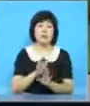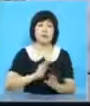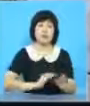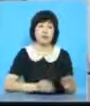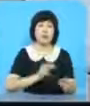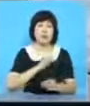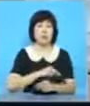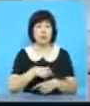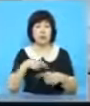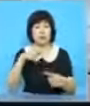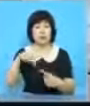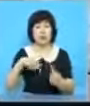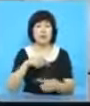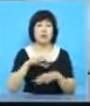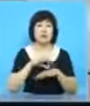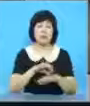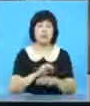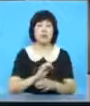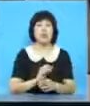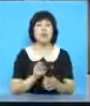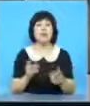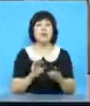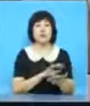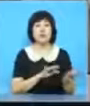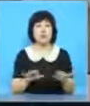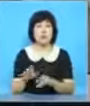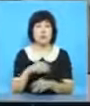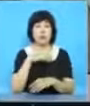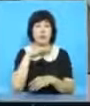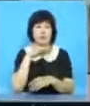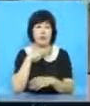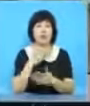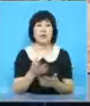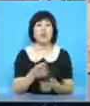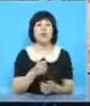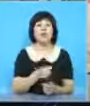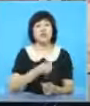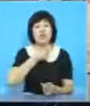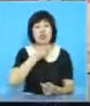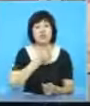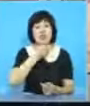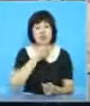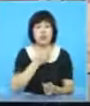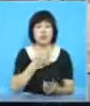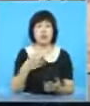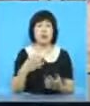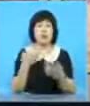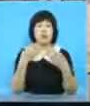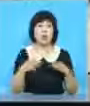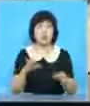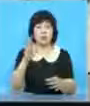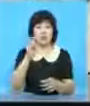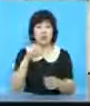де дәстүрлі емес шаруашылықты қолға алған шаруалар да жеткілікті. Ақсақалдар жазға ауылдық округтің тәуелсіздік жылдары